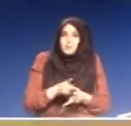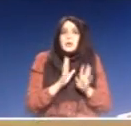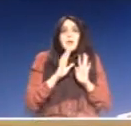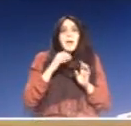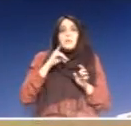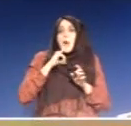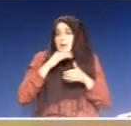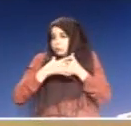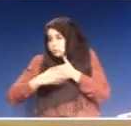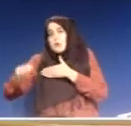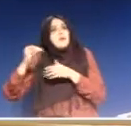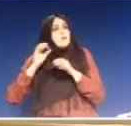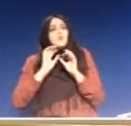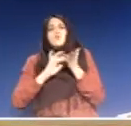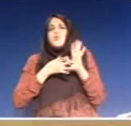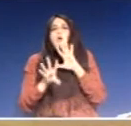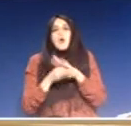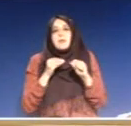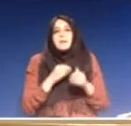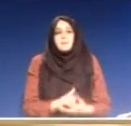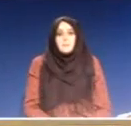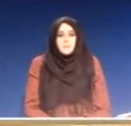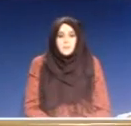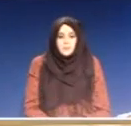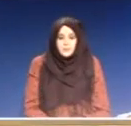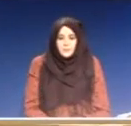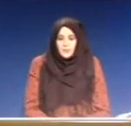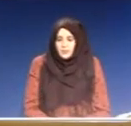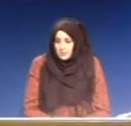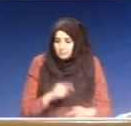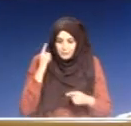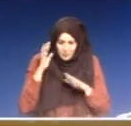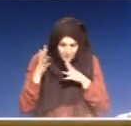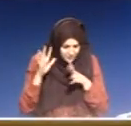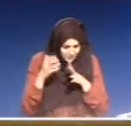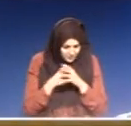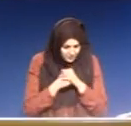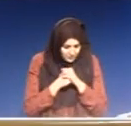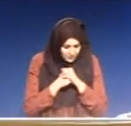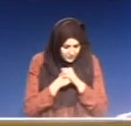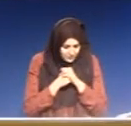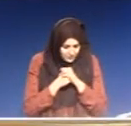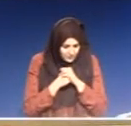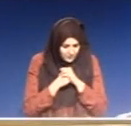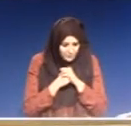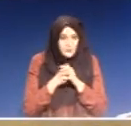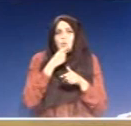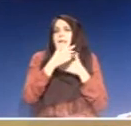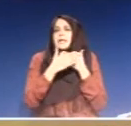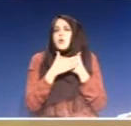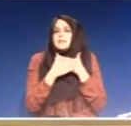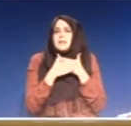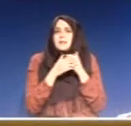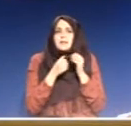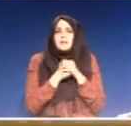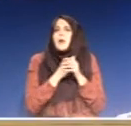من ترابو هكذا نبلغهم كامل هذه الدقائق هذه ان شاء الله توصلهم بإذن الله هادو هما